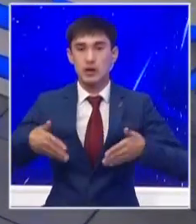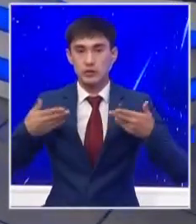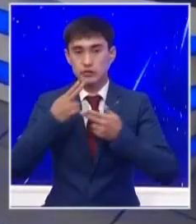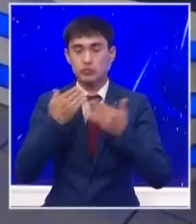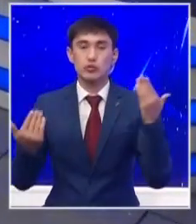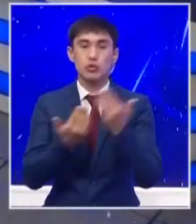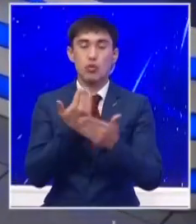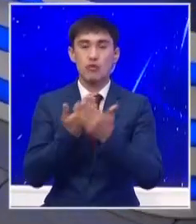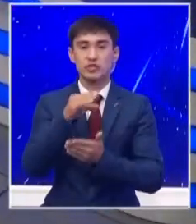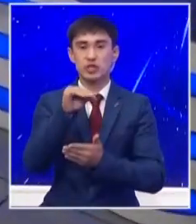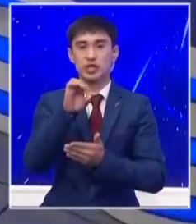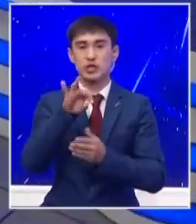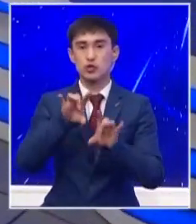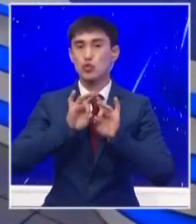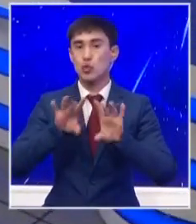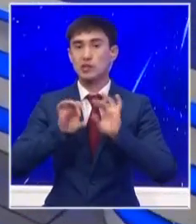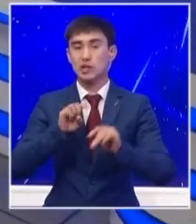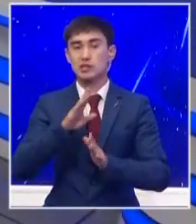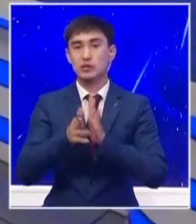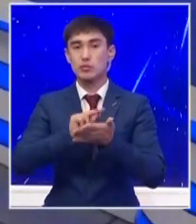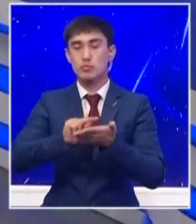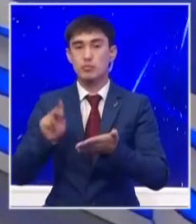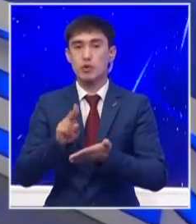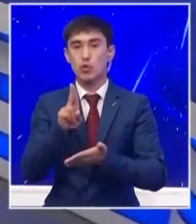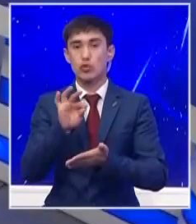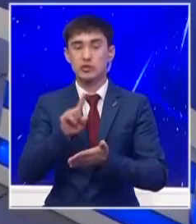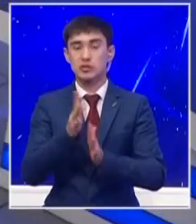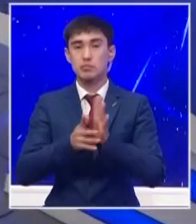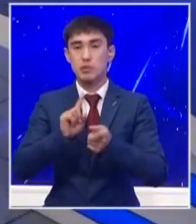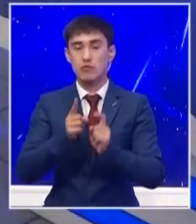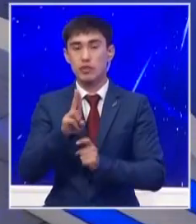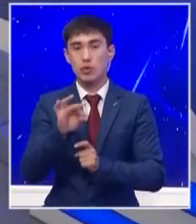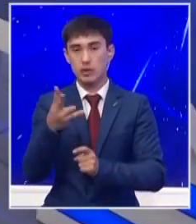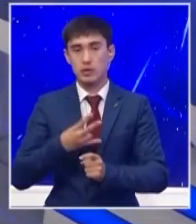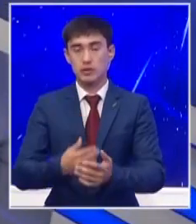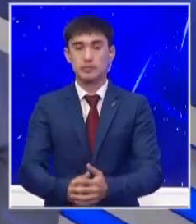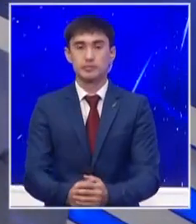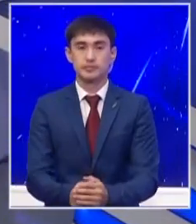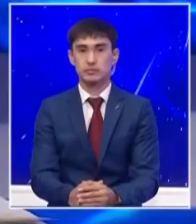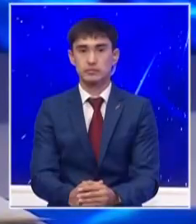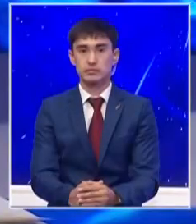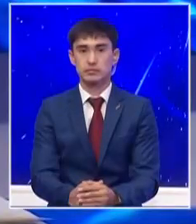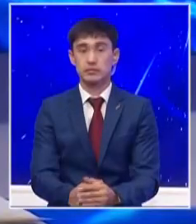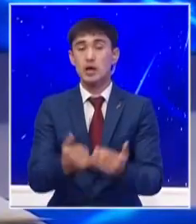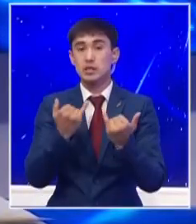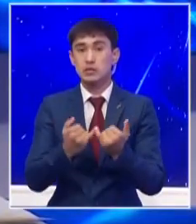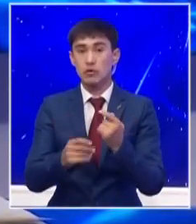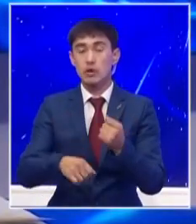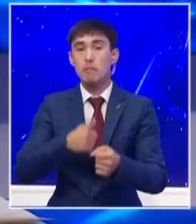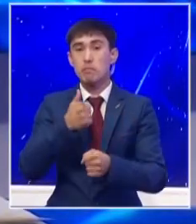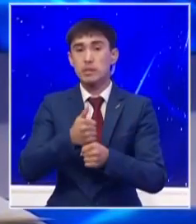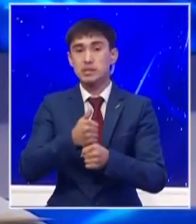Здравствуйте! В эфире телеканала Жетсу. Новости в студии Кундуз Нурмухамбетова и сурдоперевочек Даурен Абдрасилов. Сегодня